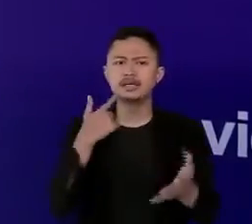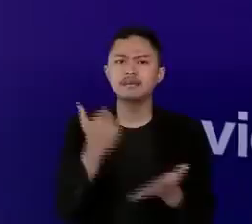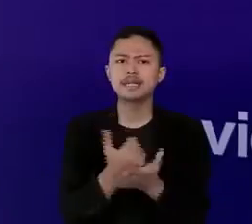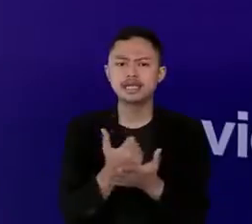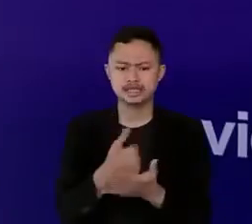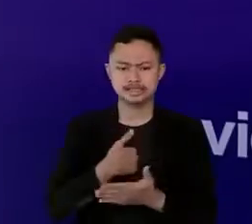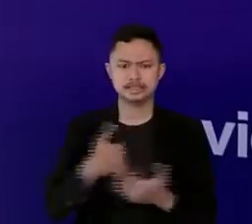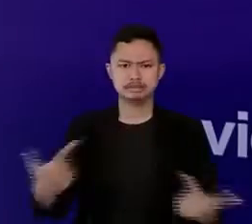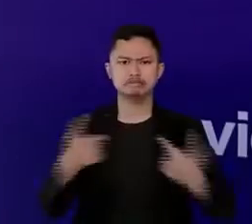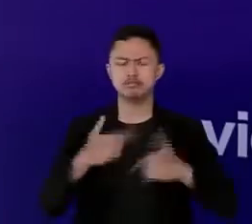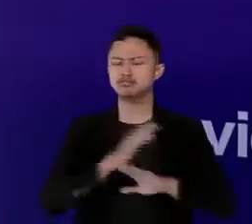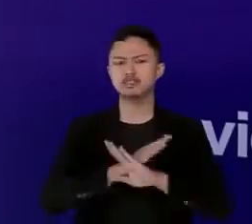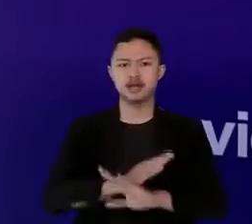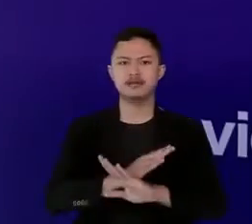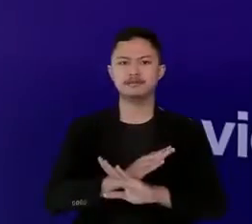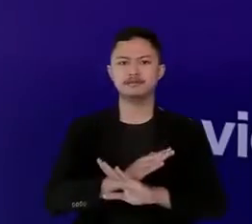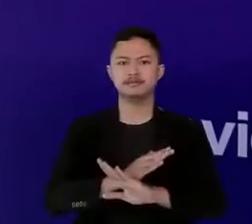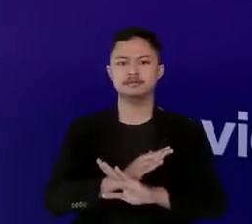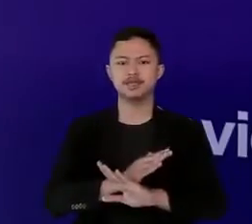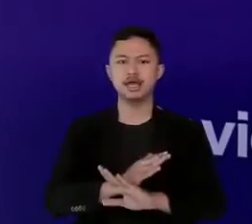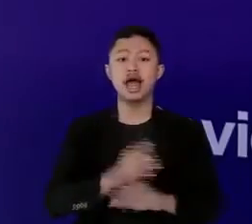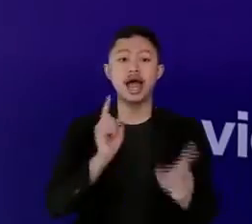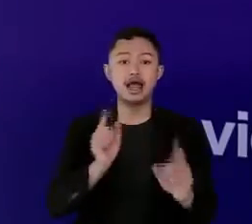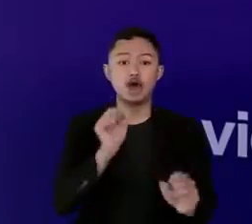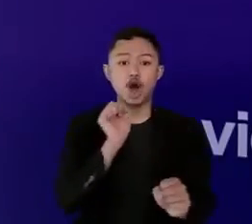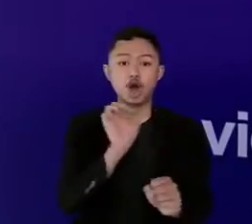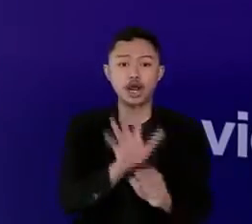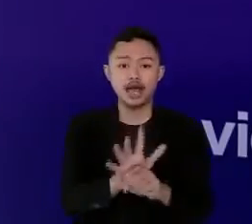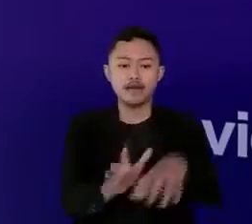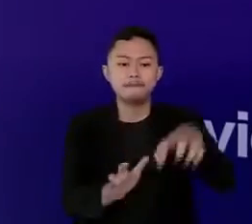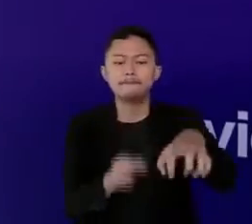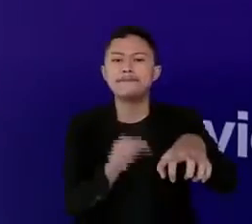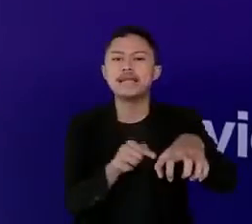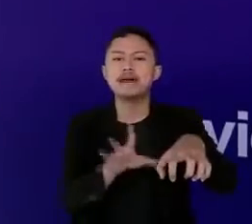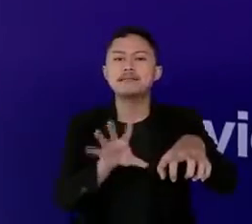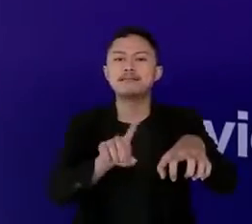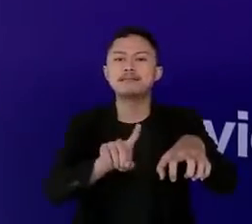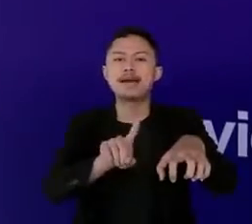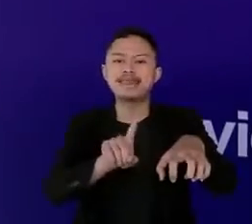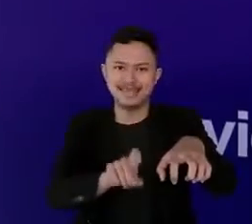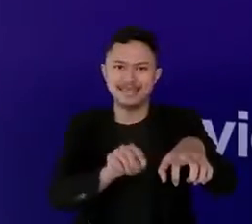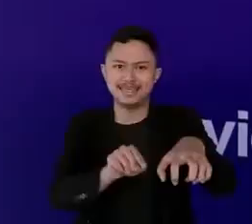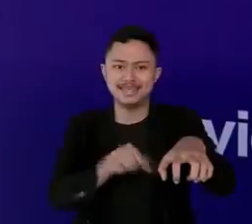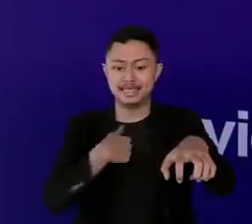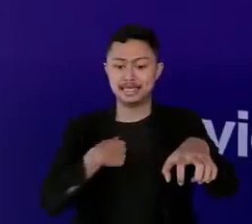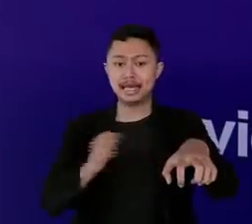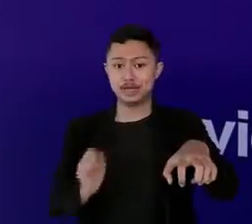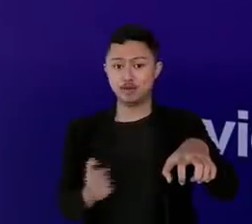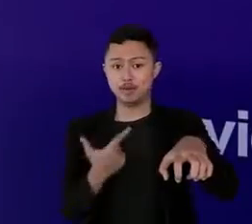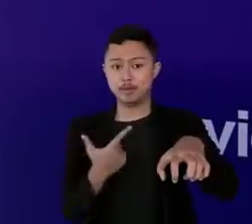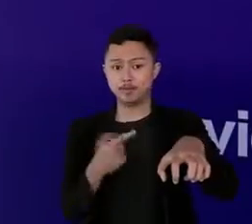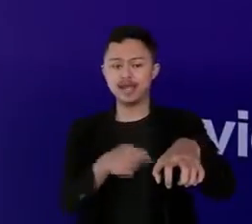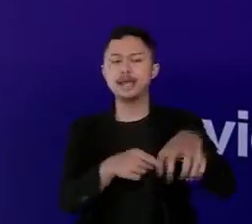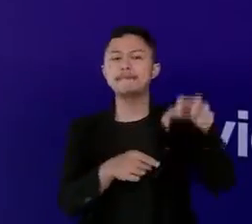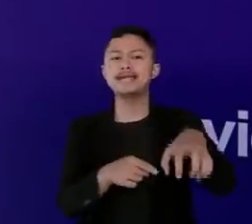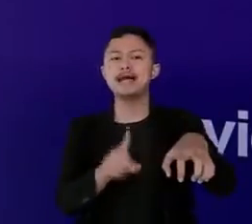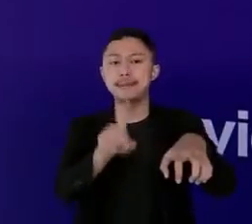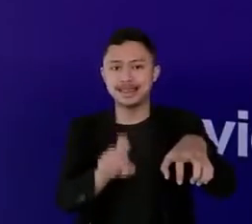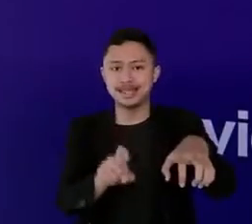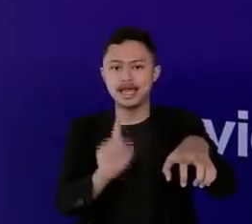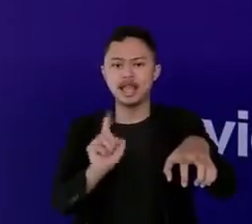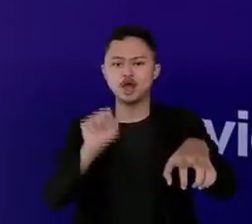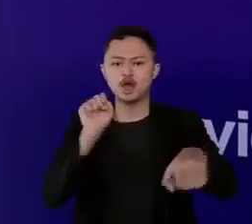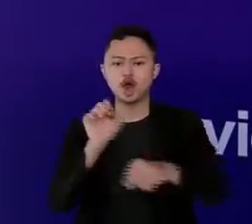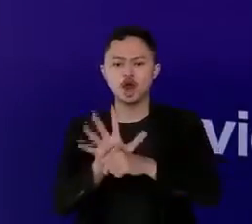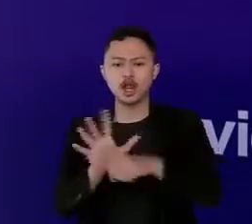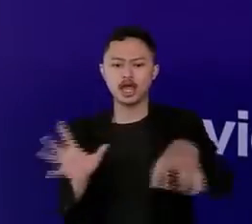variannya kalau ada di benda-benda mati tidak masuk dalam tembakau dalam tubuh benda hidup ya sel manusia akan hidup kalau